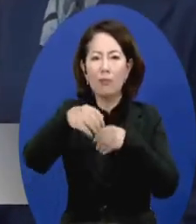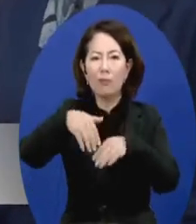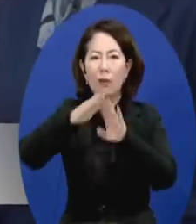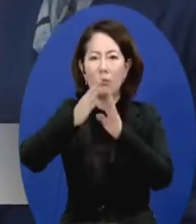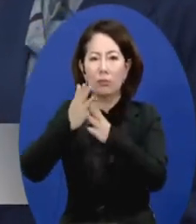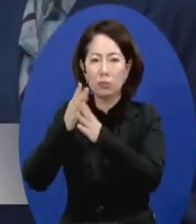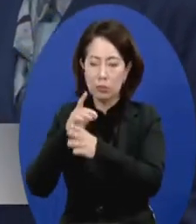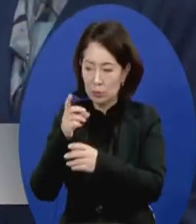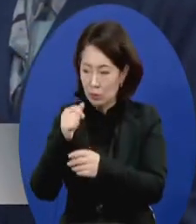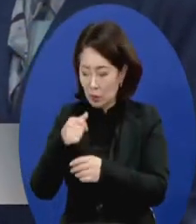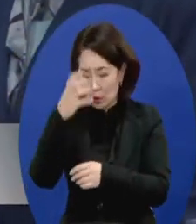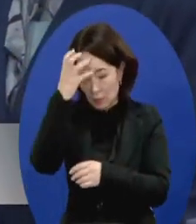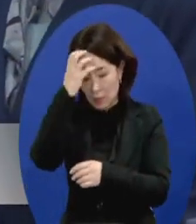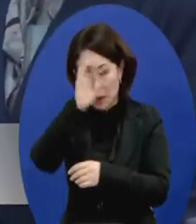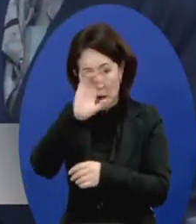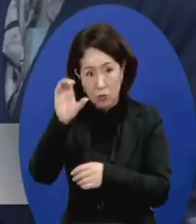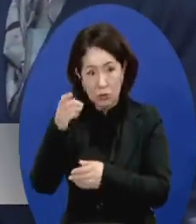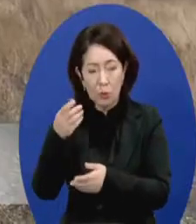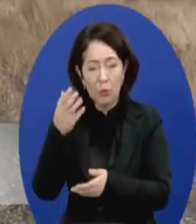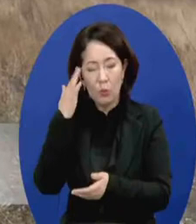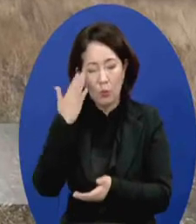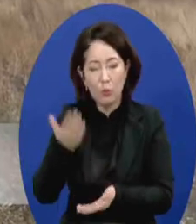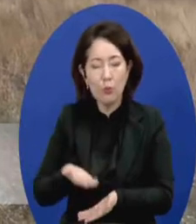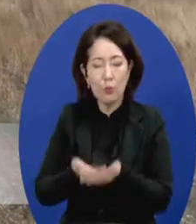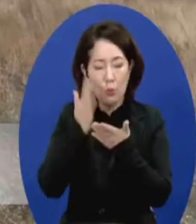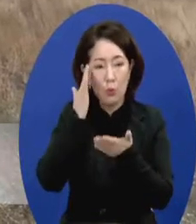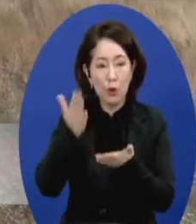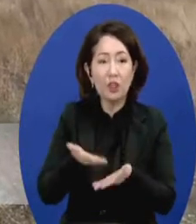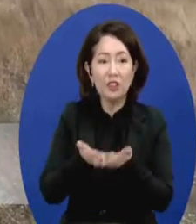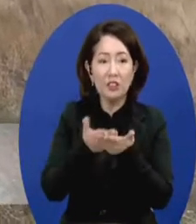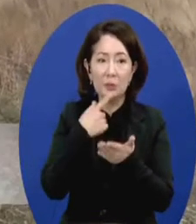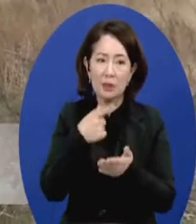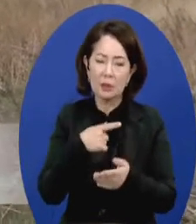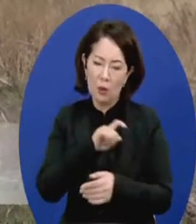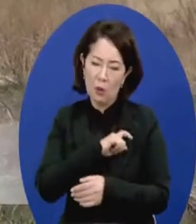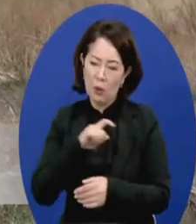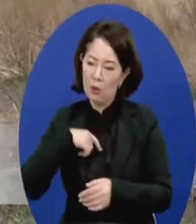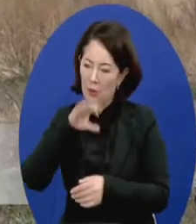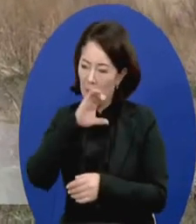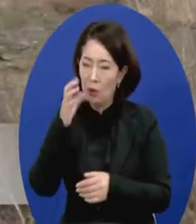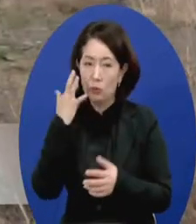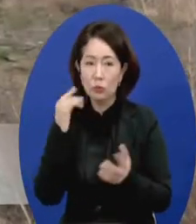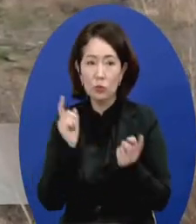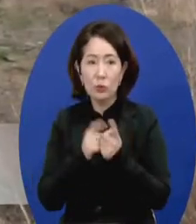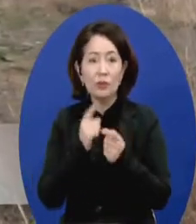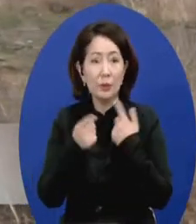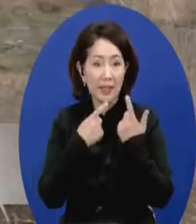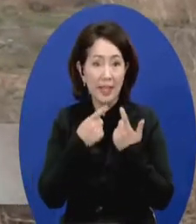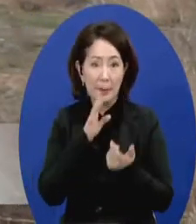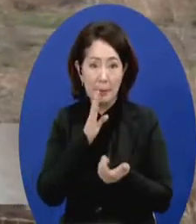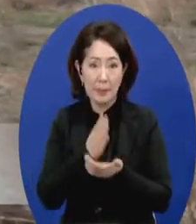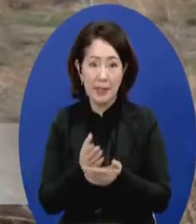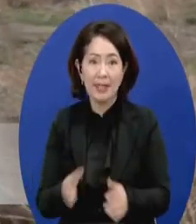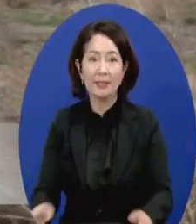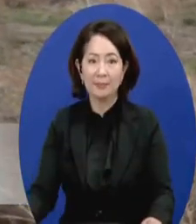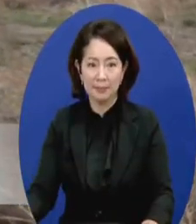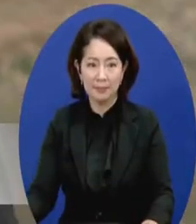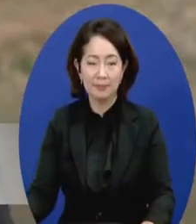хийж байгаа аж ахуй нэгжүүдийг бодлогоор дэмжинэ гэдгийг илэрхийллээ. Ойрын хугацаанд хувийн хөвшлийнхэн тоолцож, энэ талаарч ярилцгаар болоод